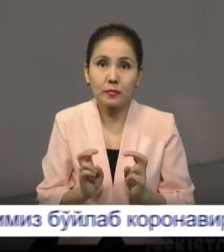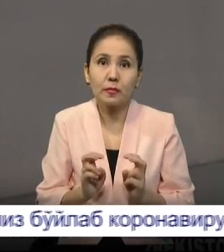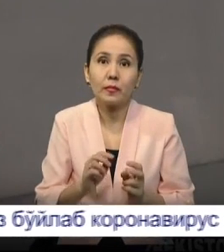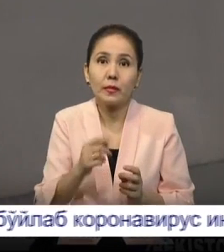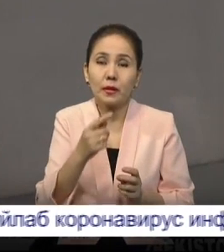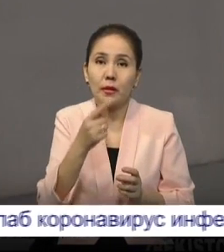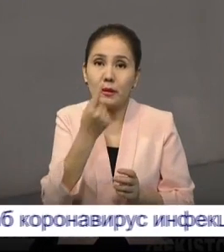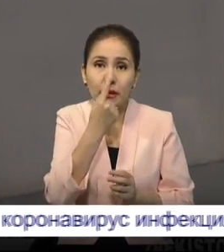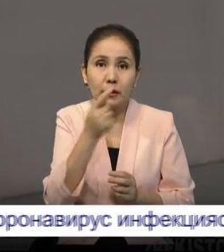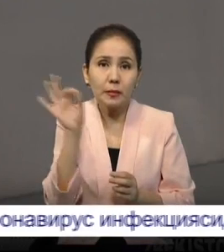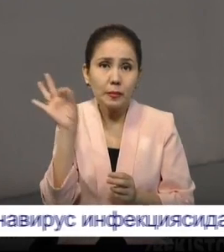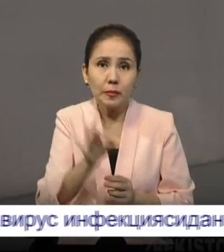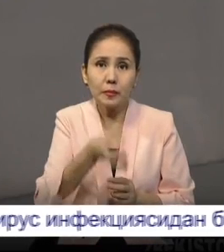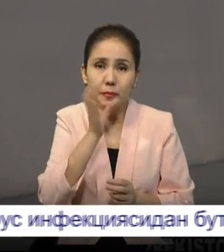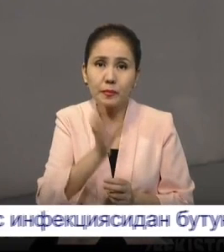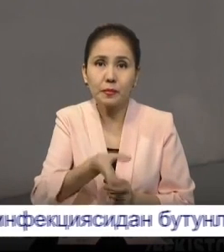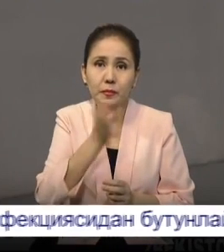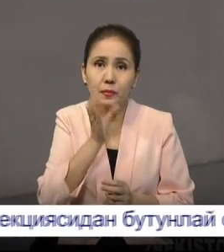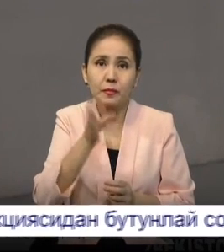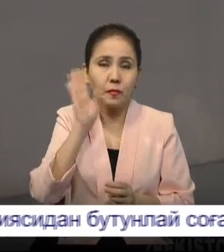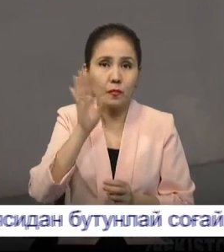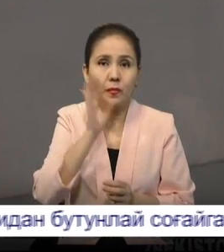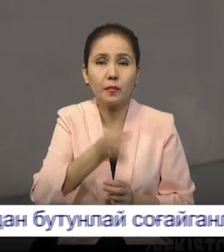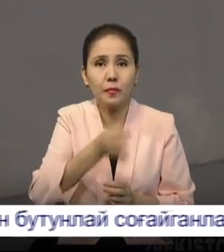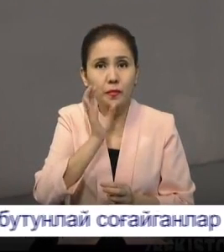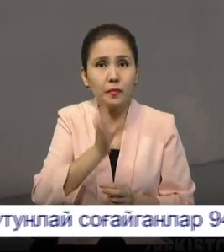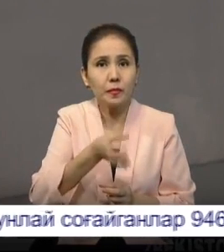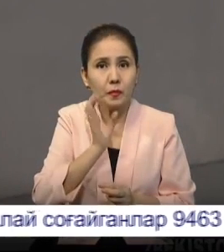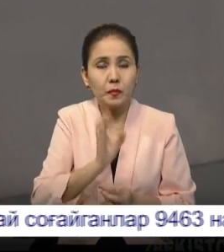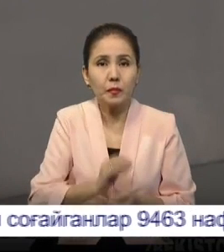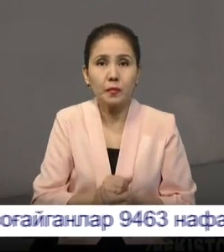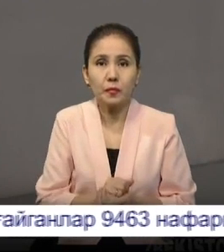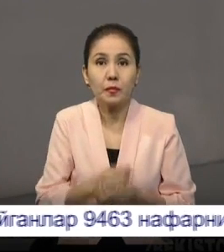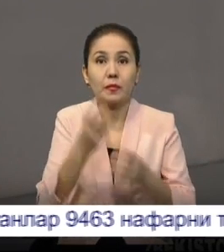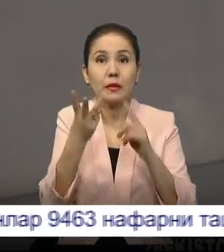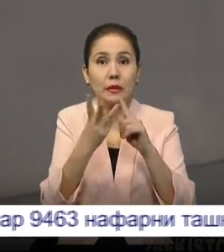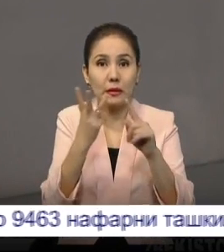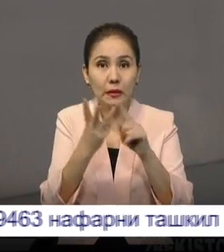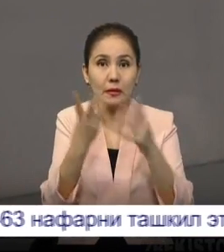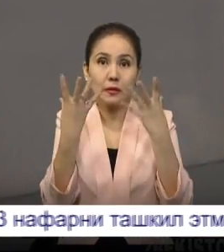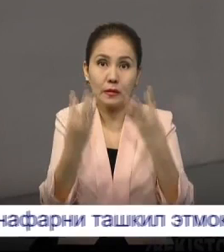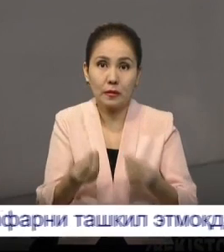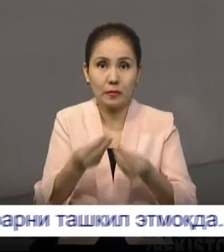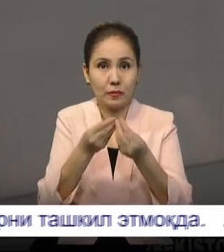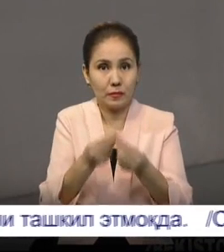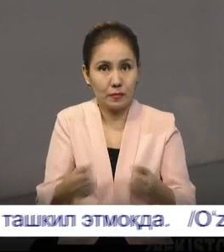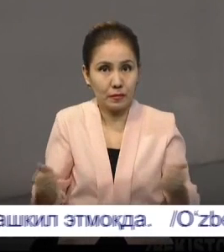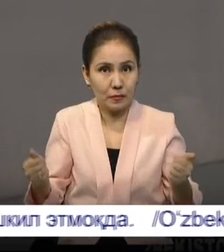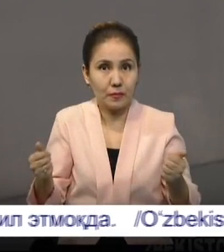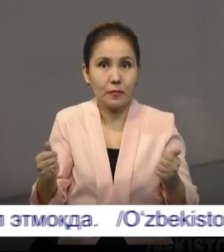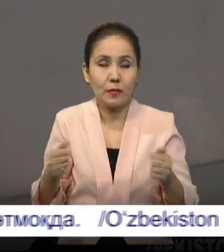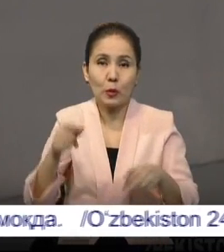badam suyuli ichib yurdim. Shu bilan 3-chi kuni o'tib ketdi. Menda yengil